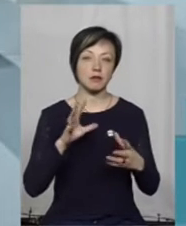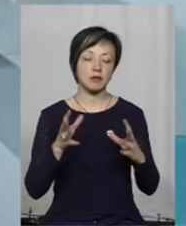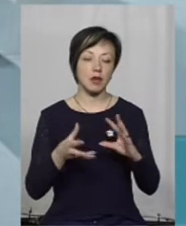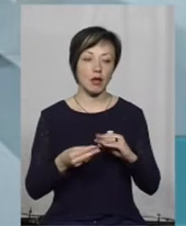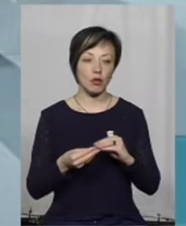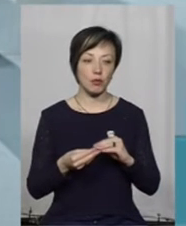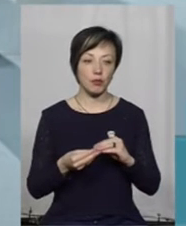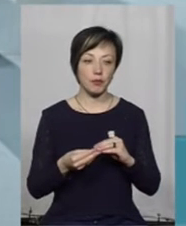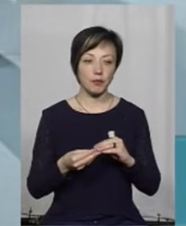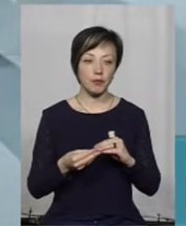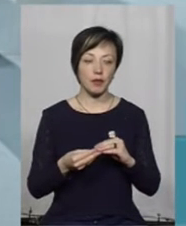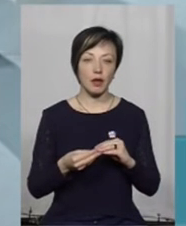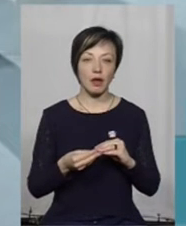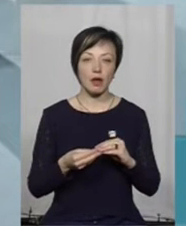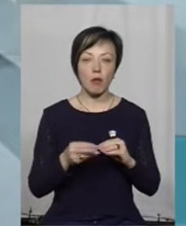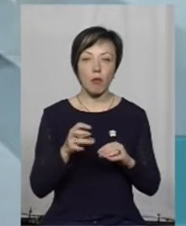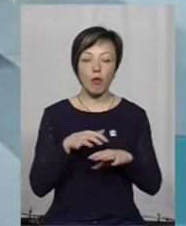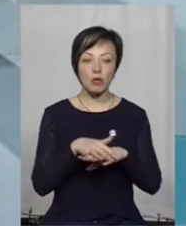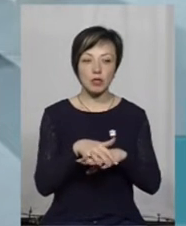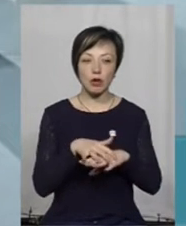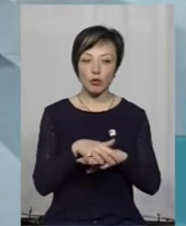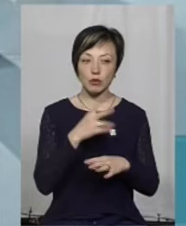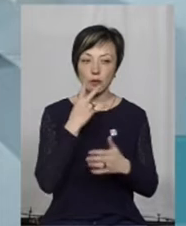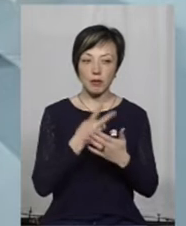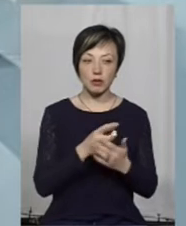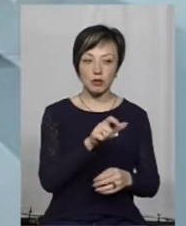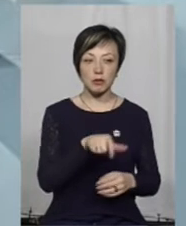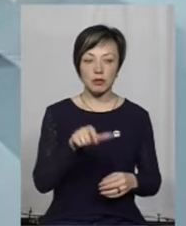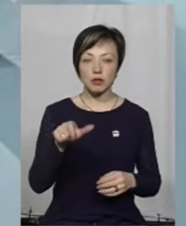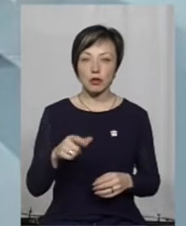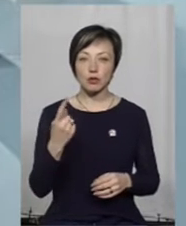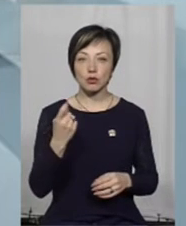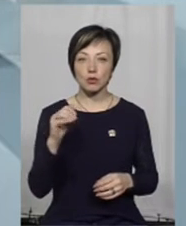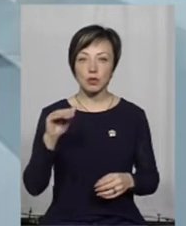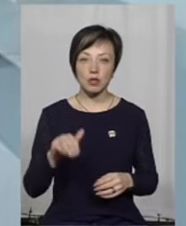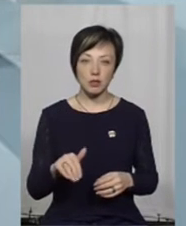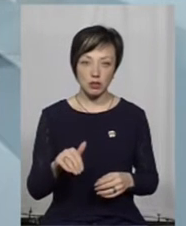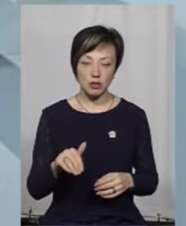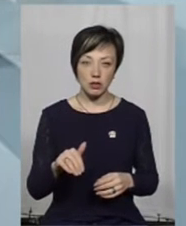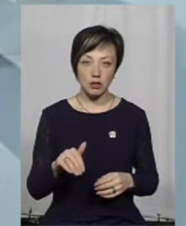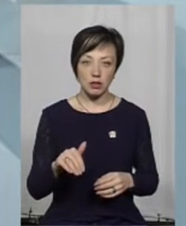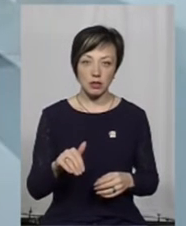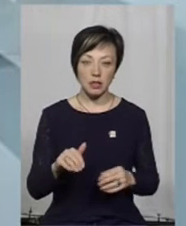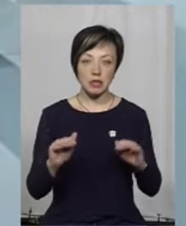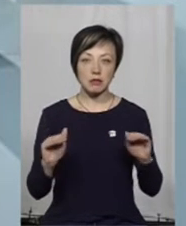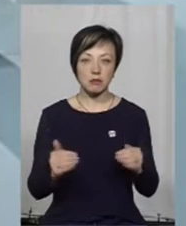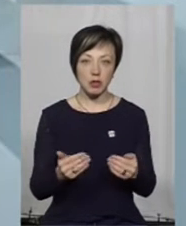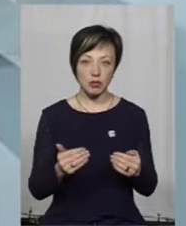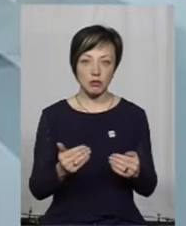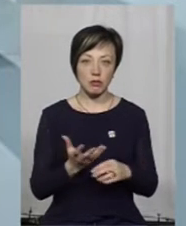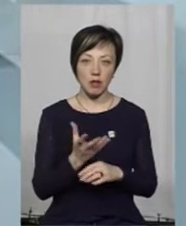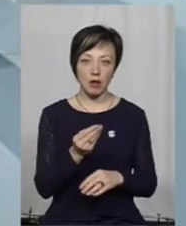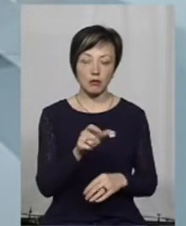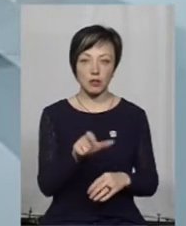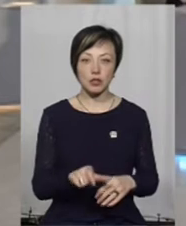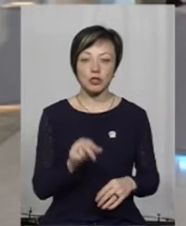загалом на по розрахунках ми бачили, що пасажир на 100 тисяч, як мінімум на 100 тисяч, зменшилось платного пасажира,